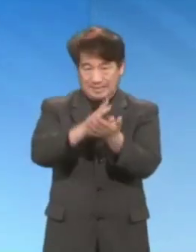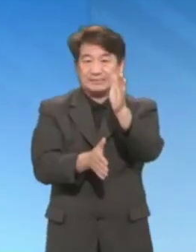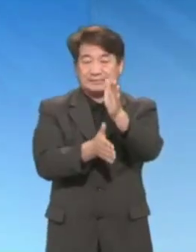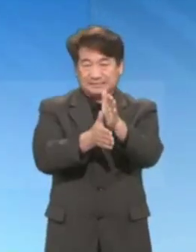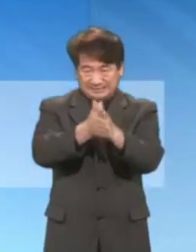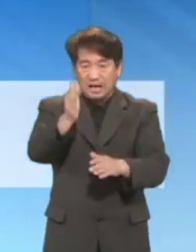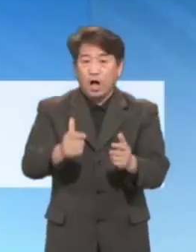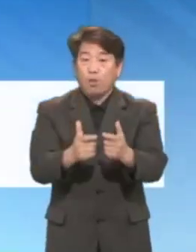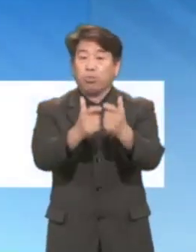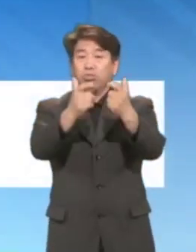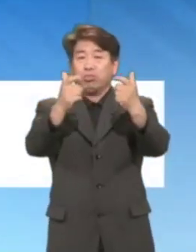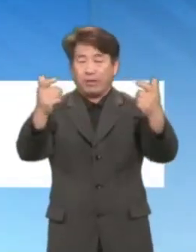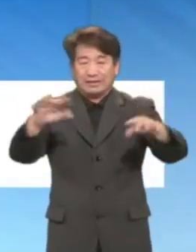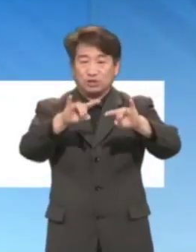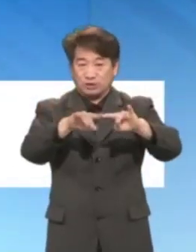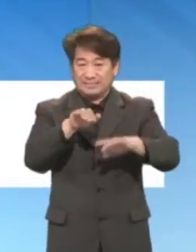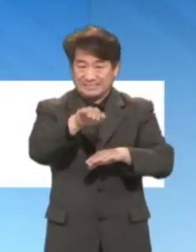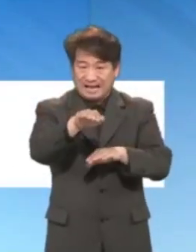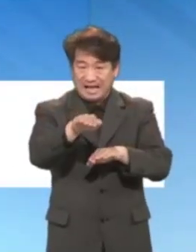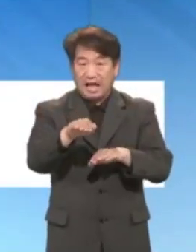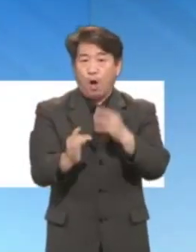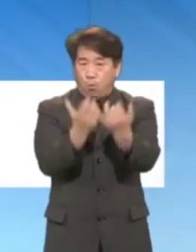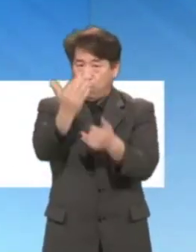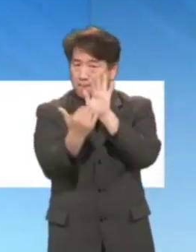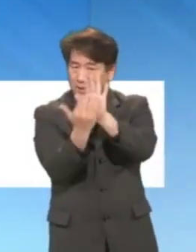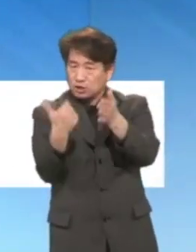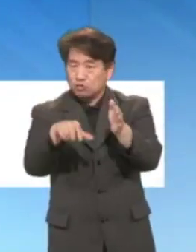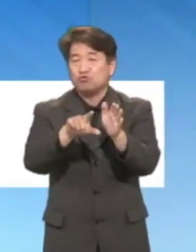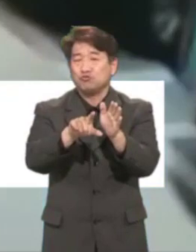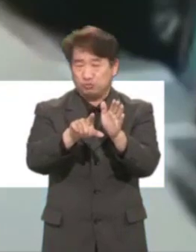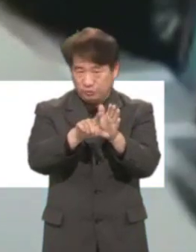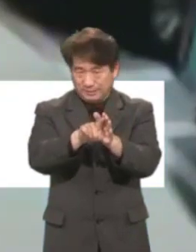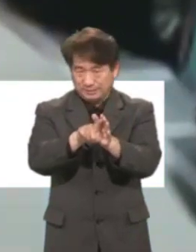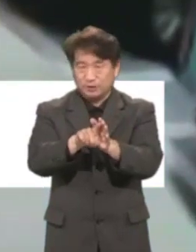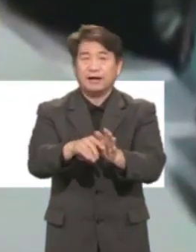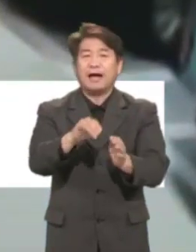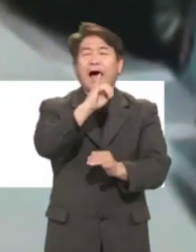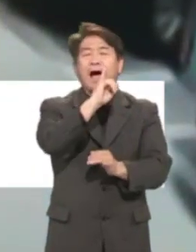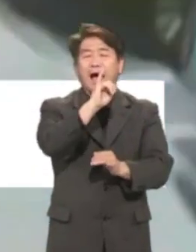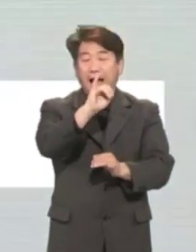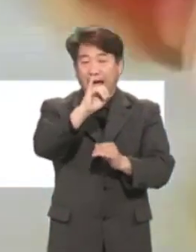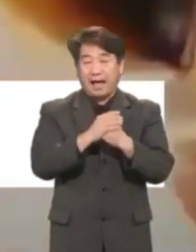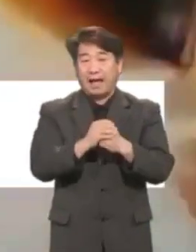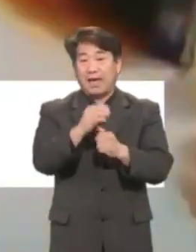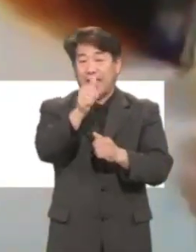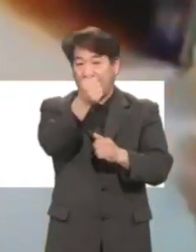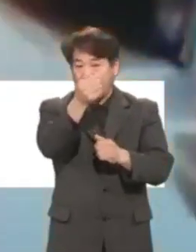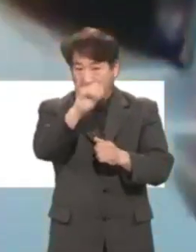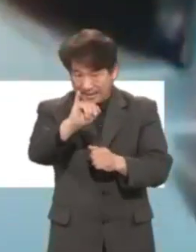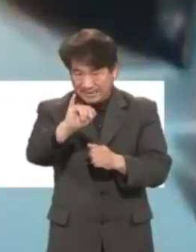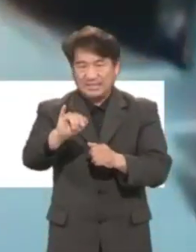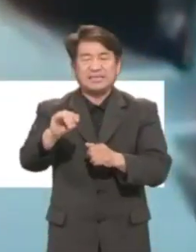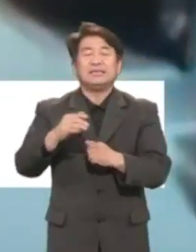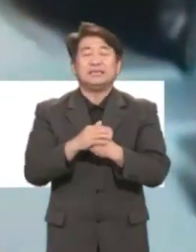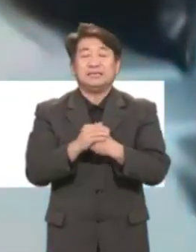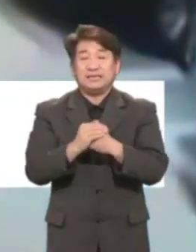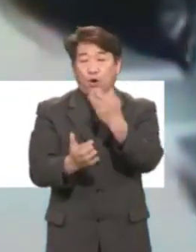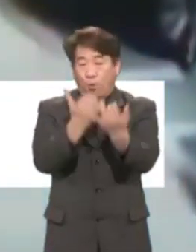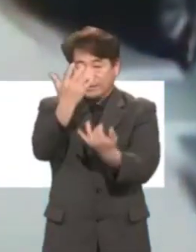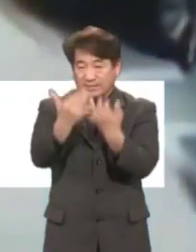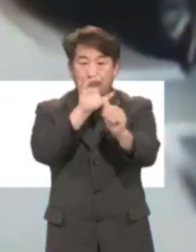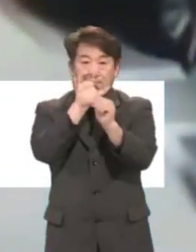천안시가 급증하는 전기차 충전 화재 개방을 위해 it 기업인 주식회사 제이비와 공동으로 AI 즉 인공지능